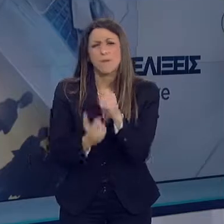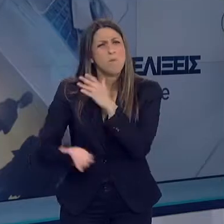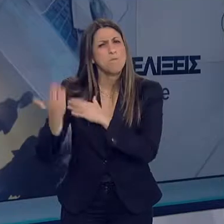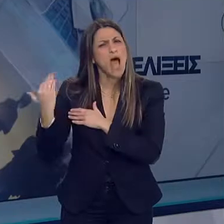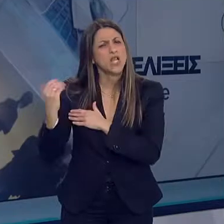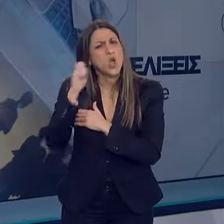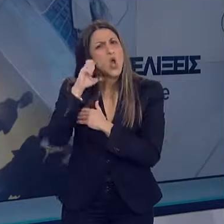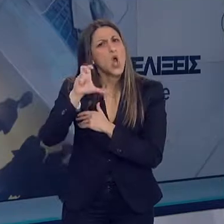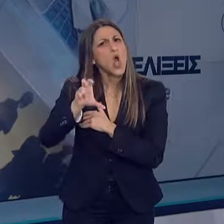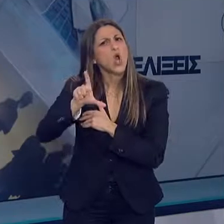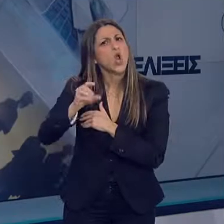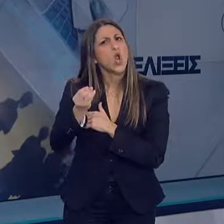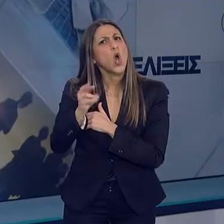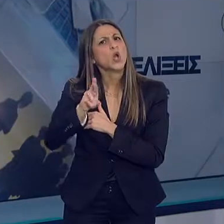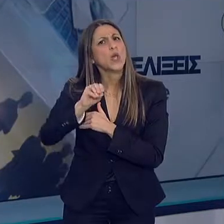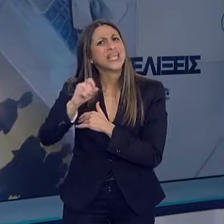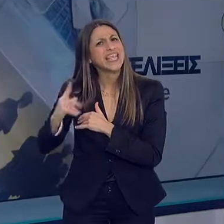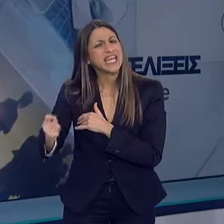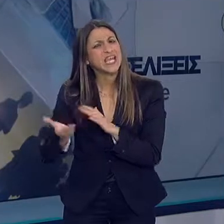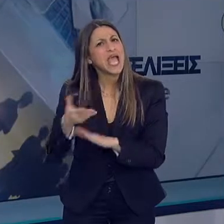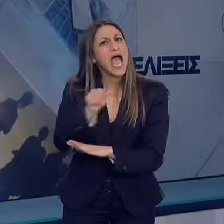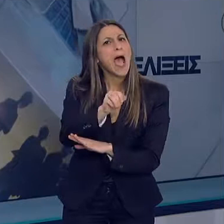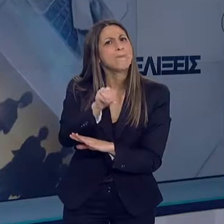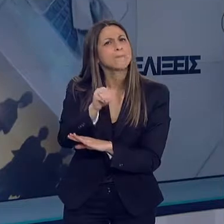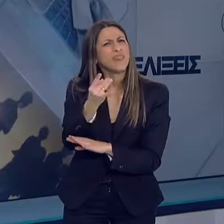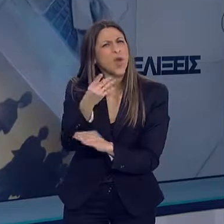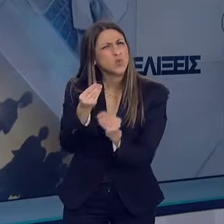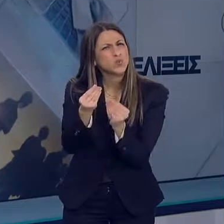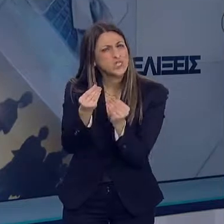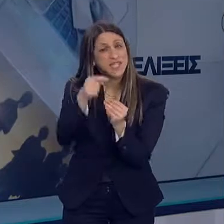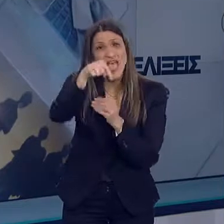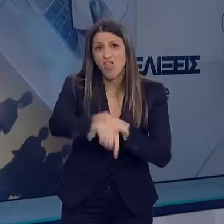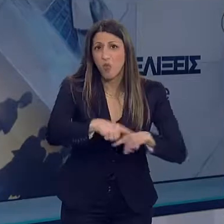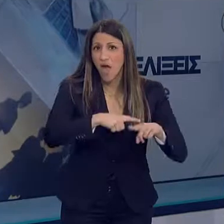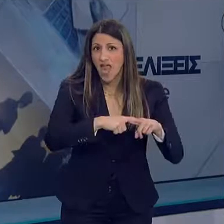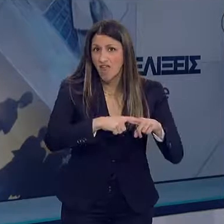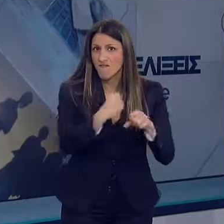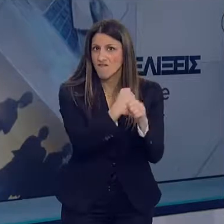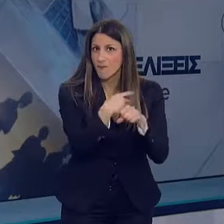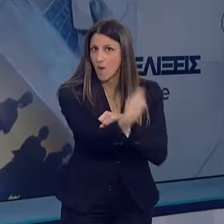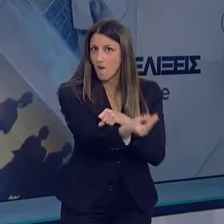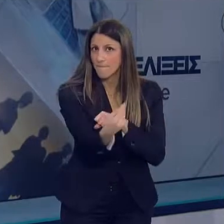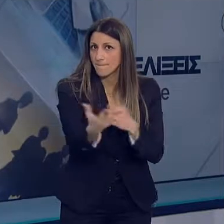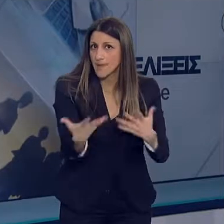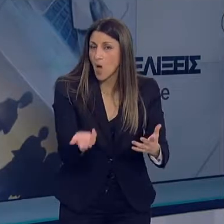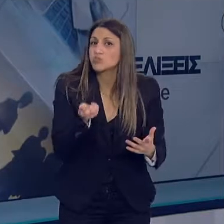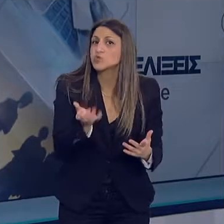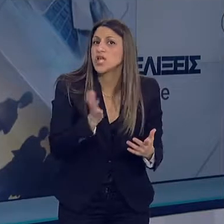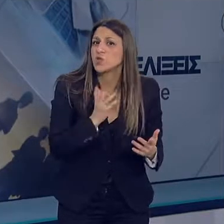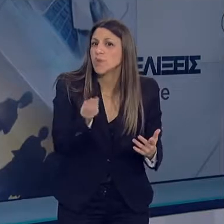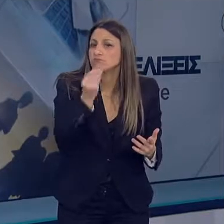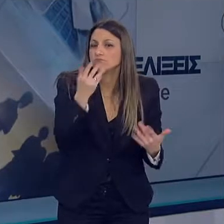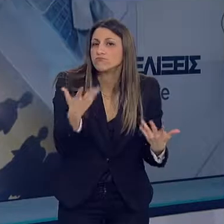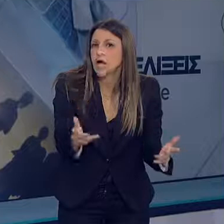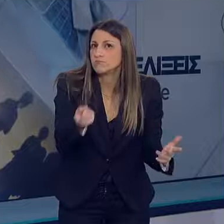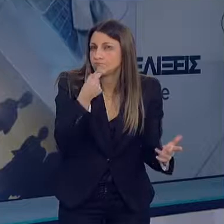υδροξυχλωροκίνη και αζιθρομικίνη. Σε πόσους Έλληνες ασθενείς έχει δοθεί τέτοια θεραπεία, ποια είναι τα συμπεράσματα, έχει χορηγηθεί